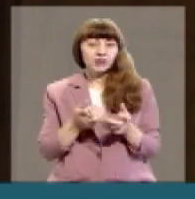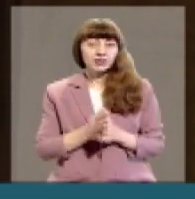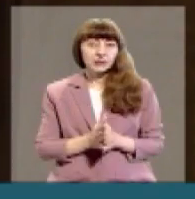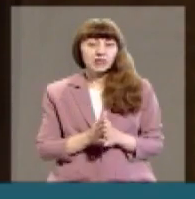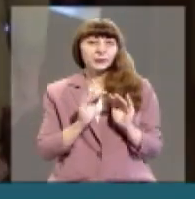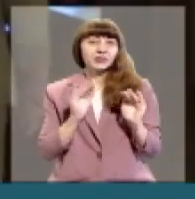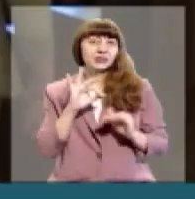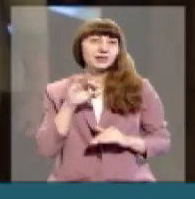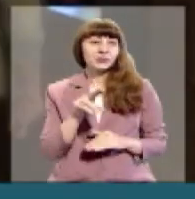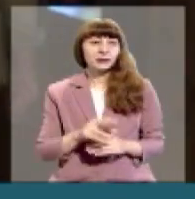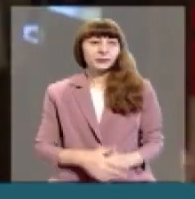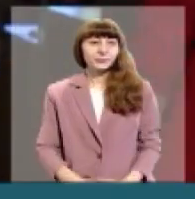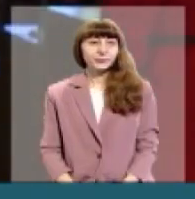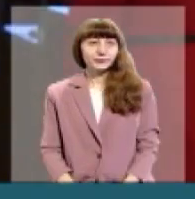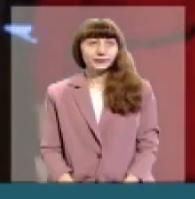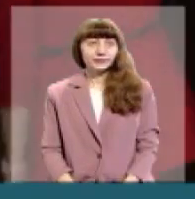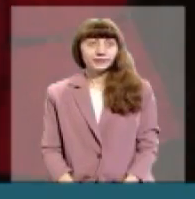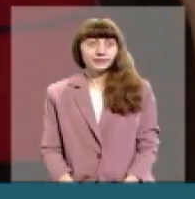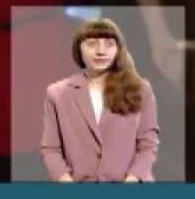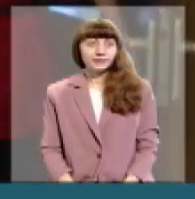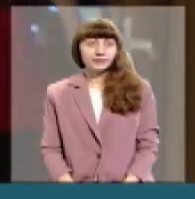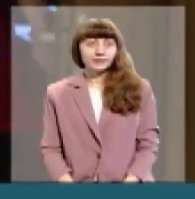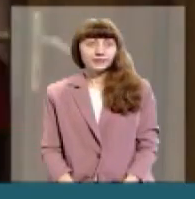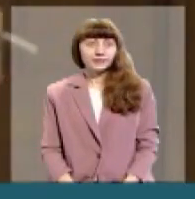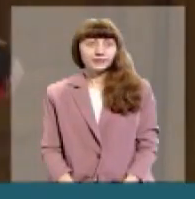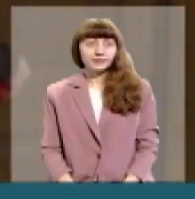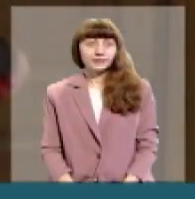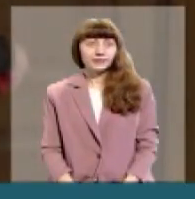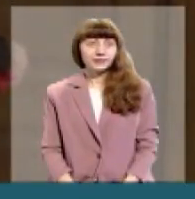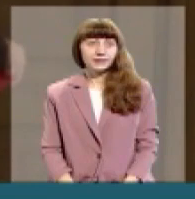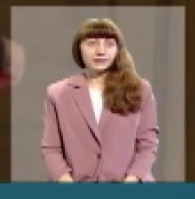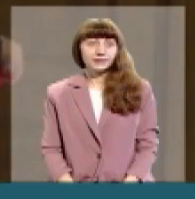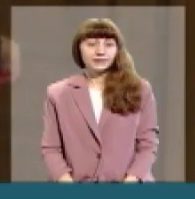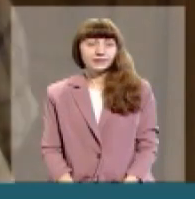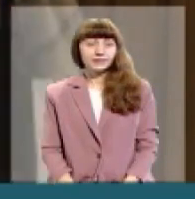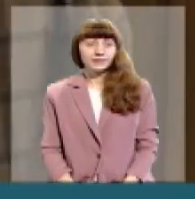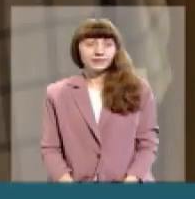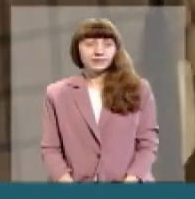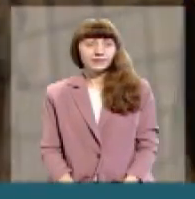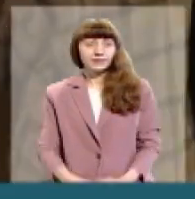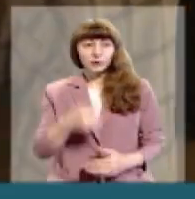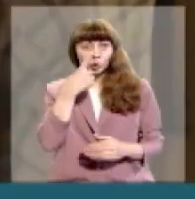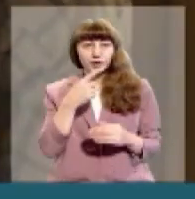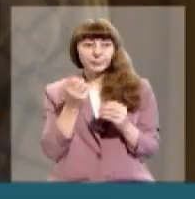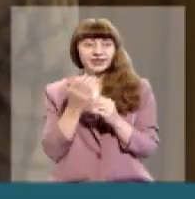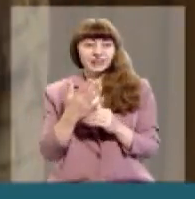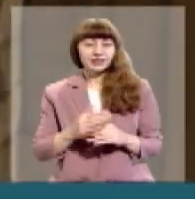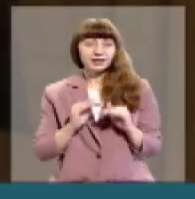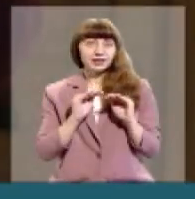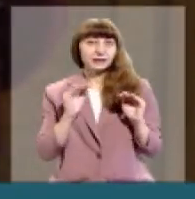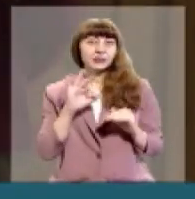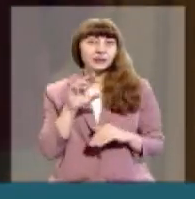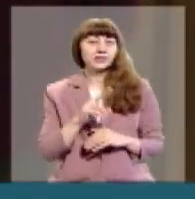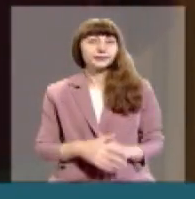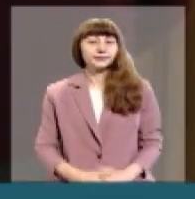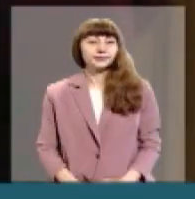15-ші балабақшада. Біздің жұмыс өте қиын жұмыс, бірақ соған қарамай өте қызық,